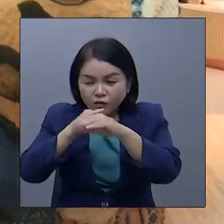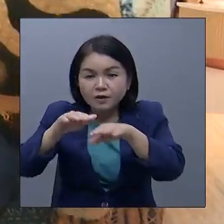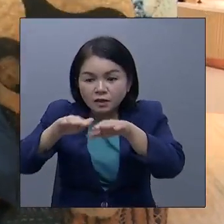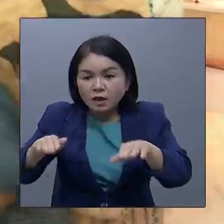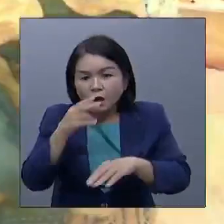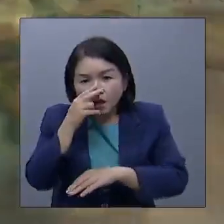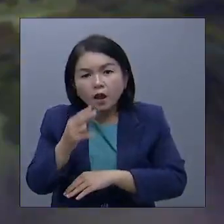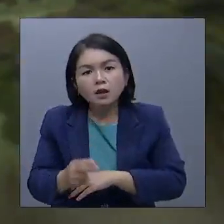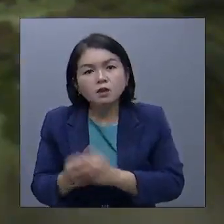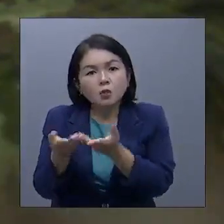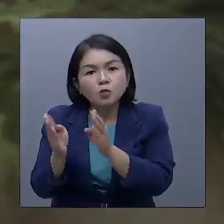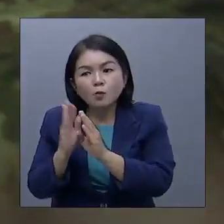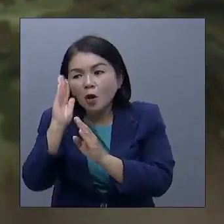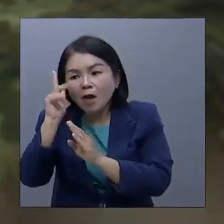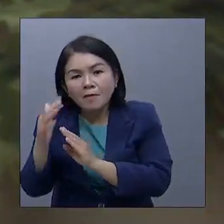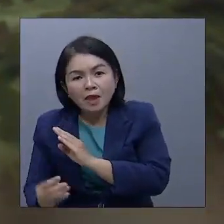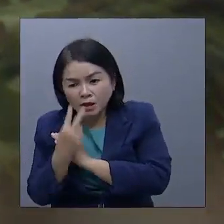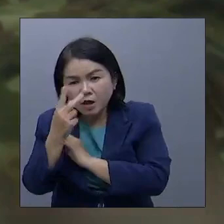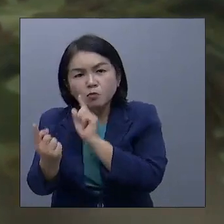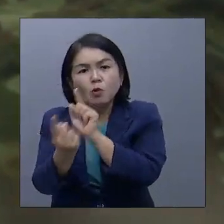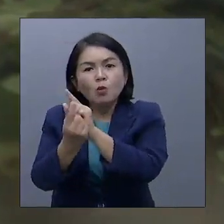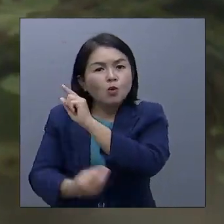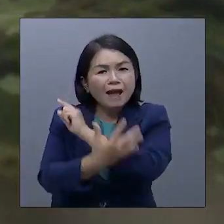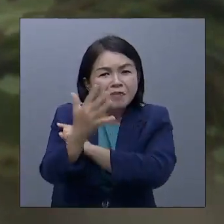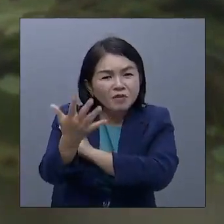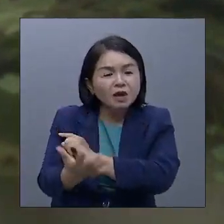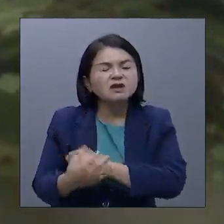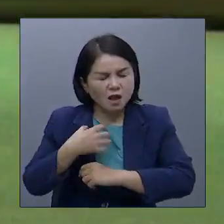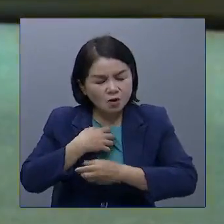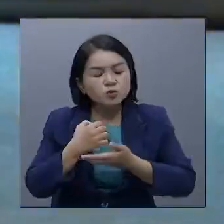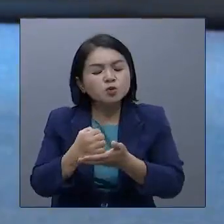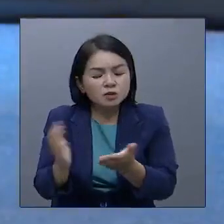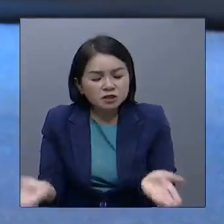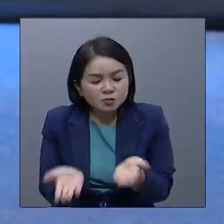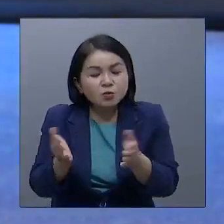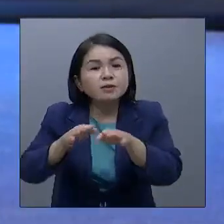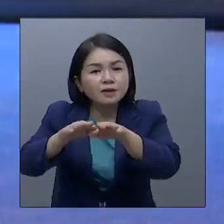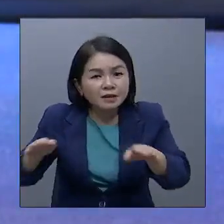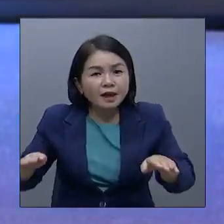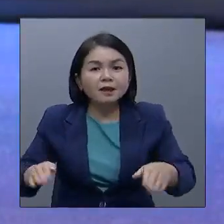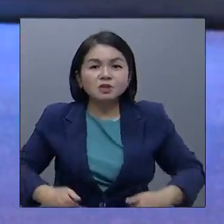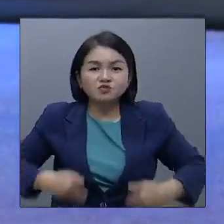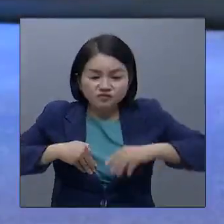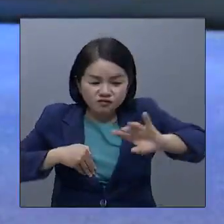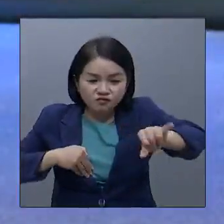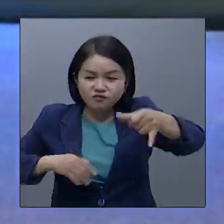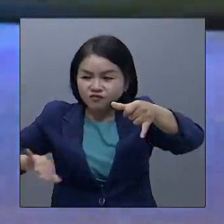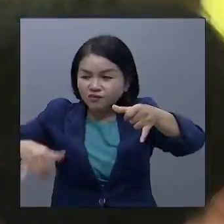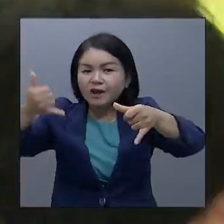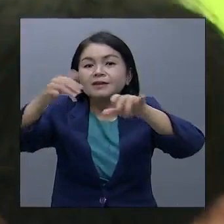เห็นว่าเด็กๆนั้นยังขาดโอกาสหลายอย่างและอยากเป็นส่วนหนึ่งในการสนับสนุนให้อนาคตของพวกเขาดีขึ้น